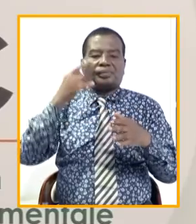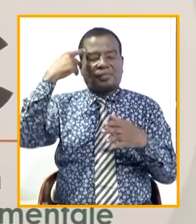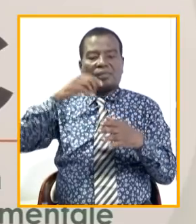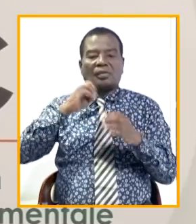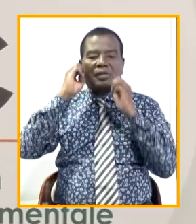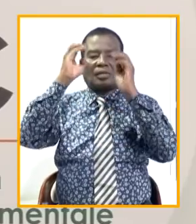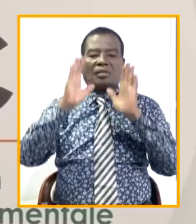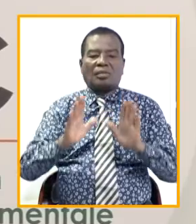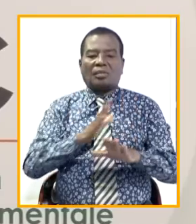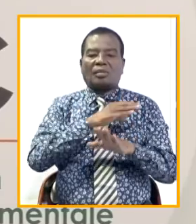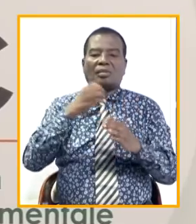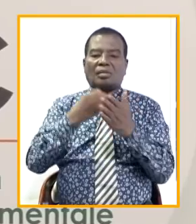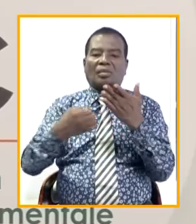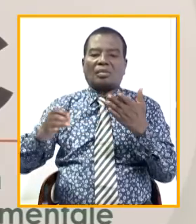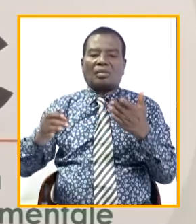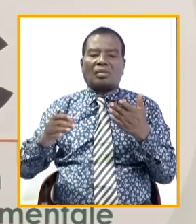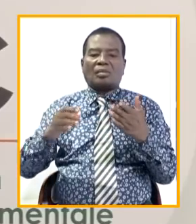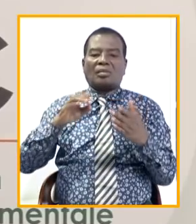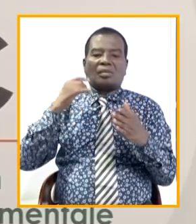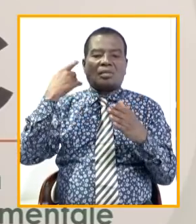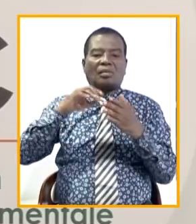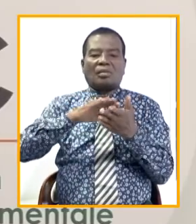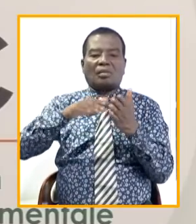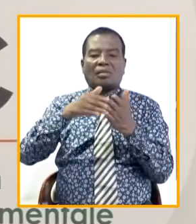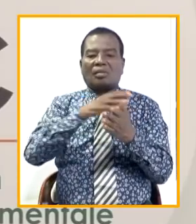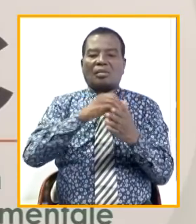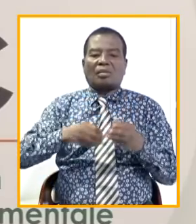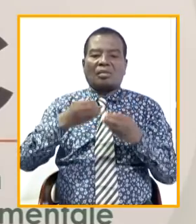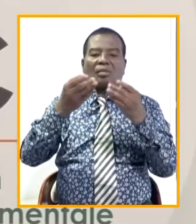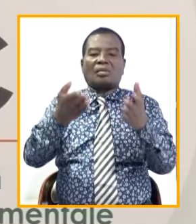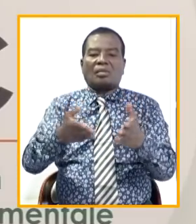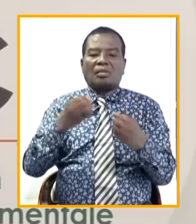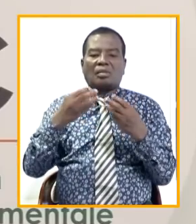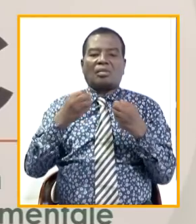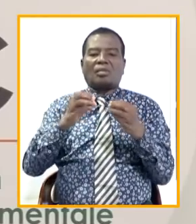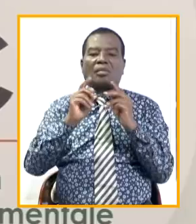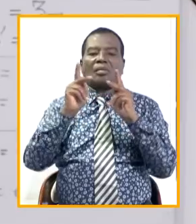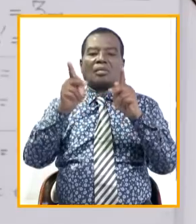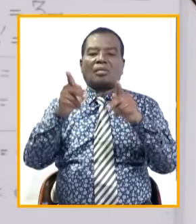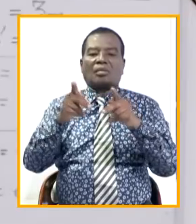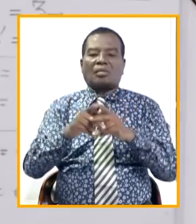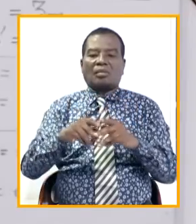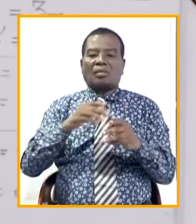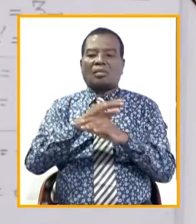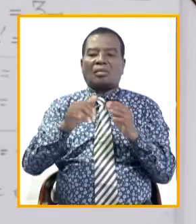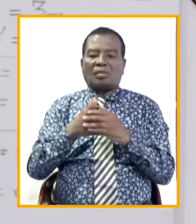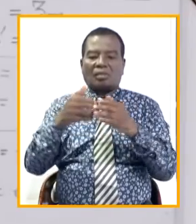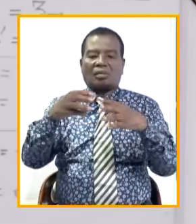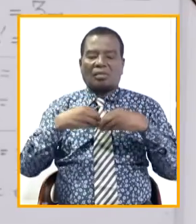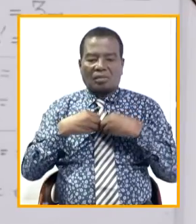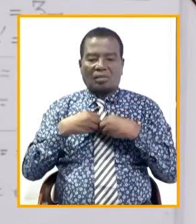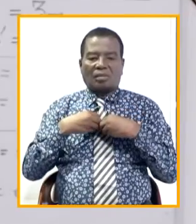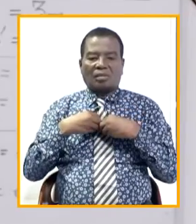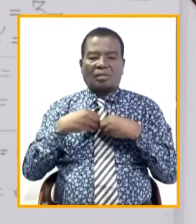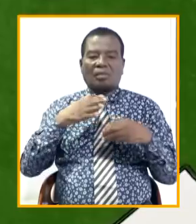les enseignants et les élèves en ce sens qu'il offre plusieurs opportunités. Bien qu'accessible via le